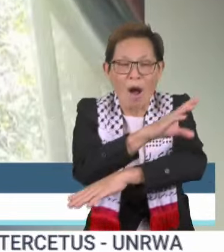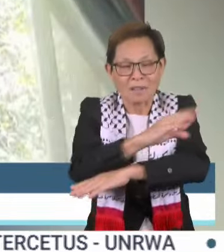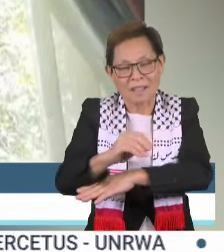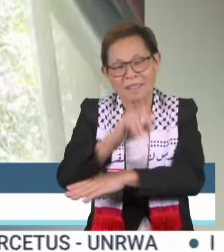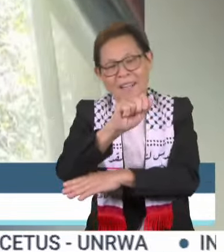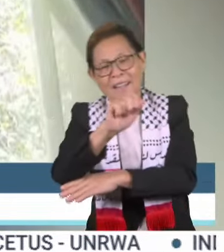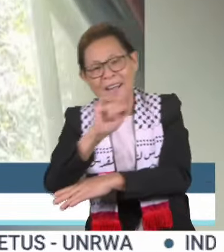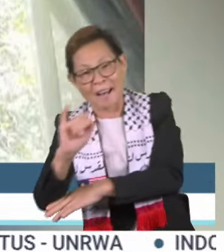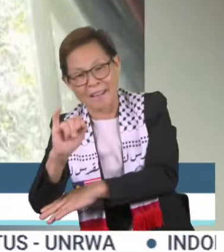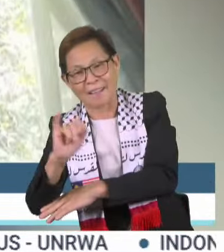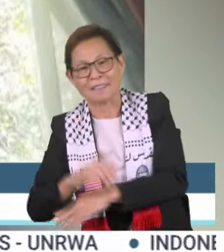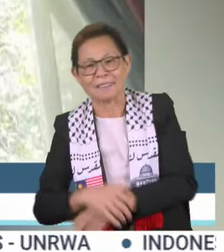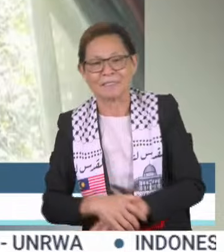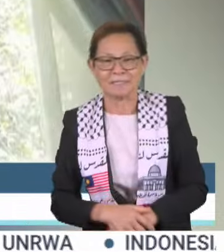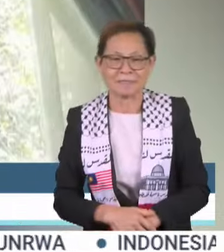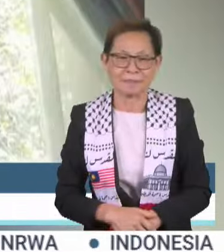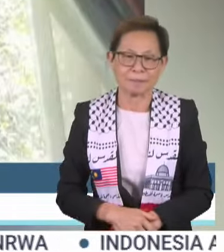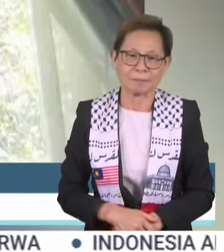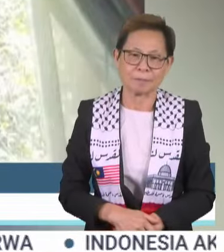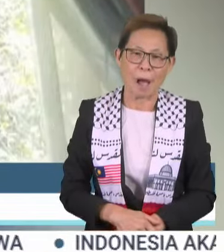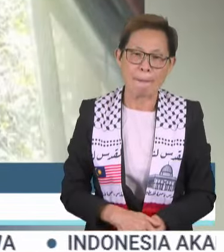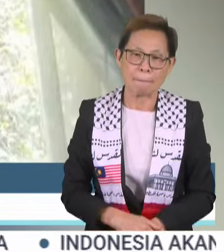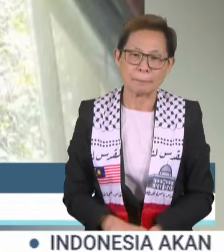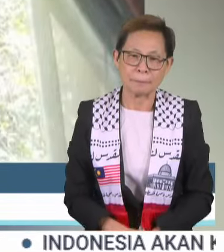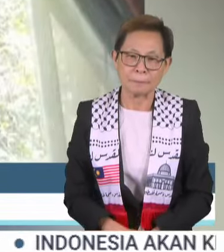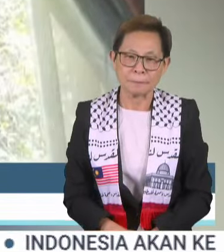kecerdasan buatan atau artificial intelligence.